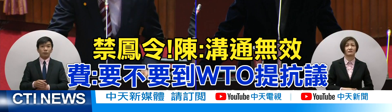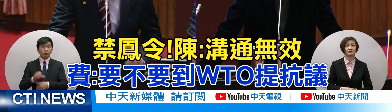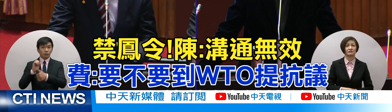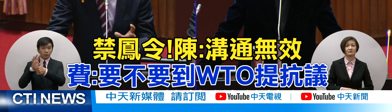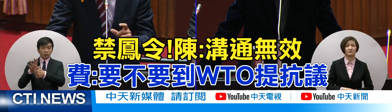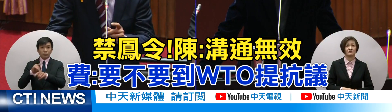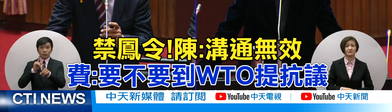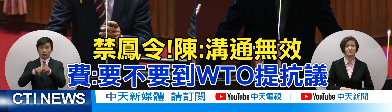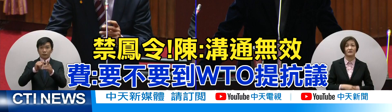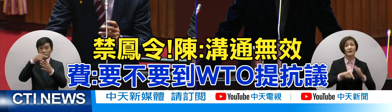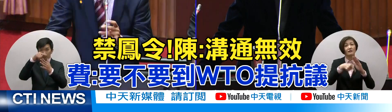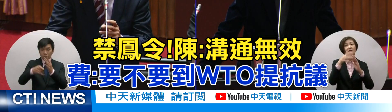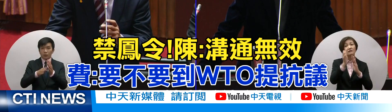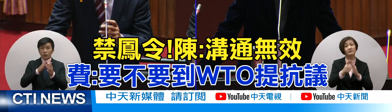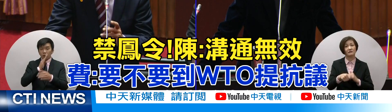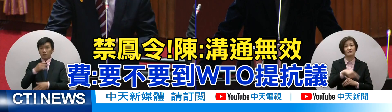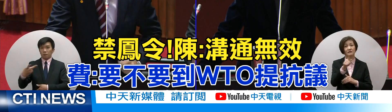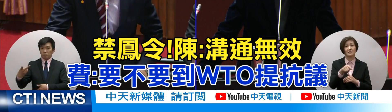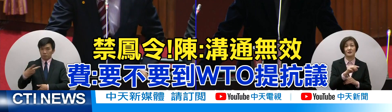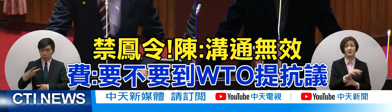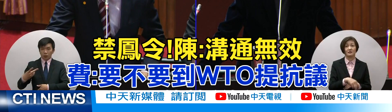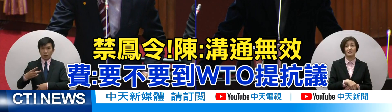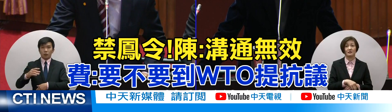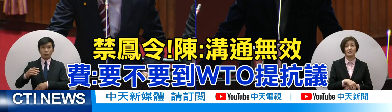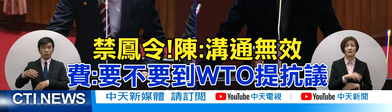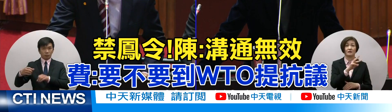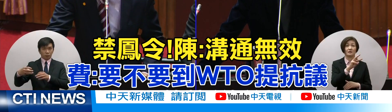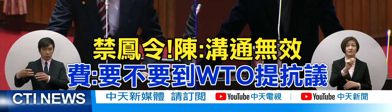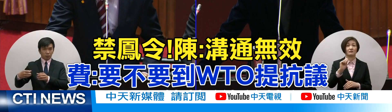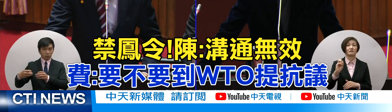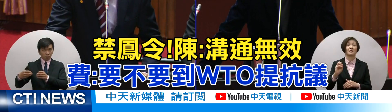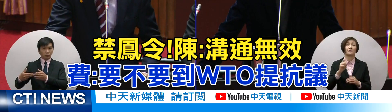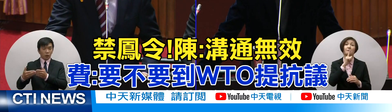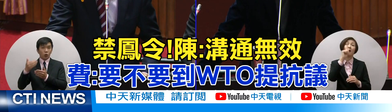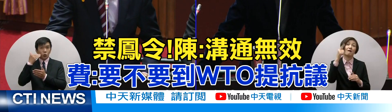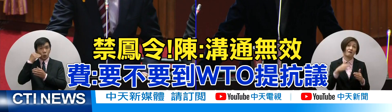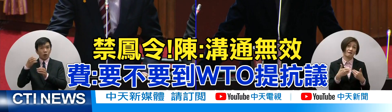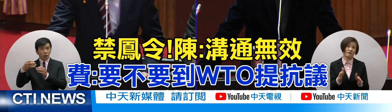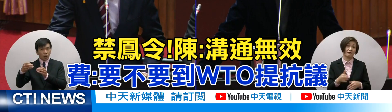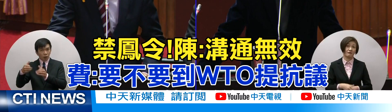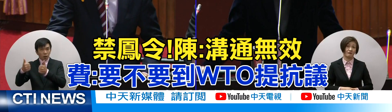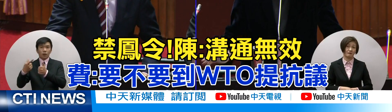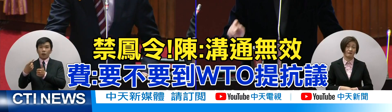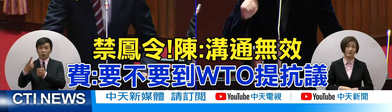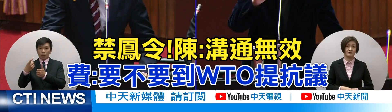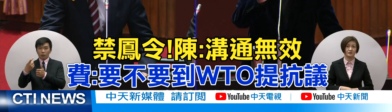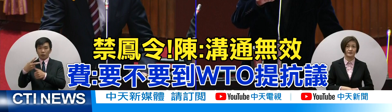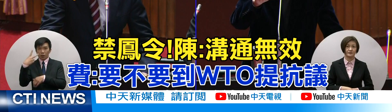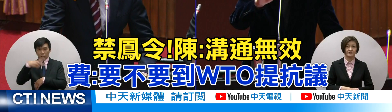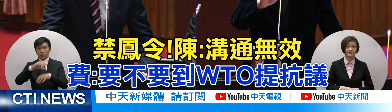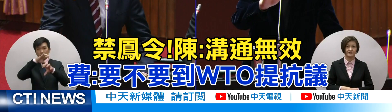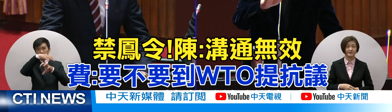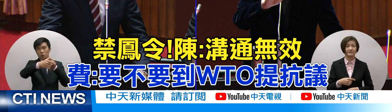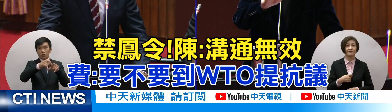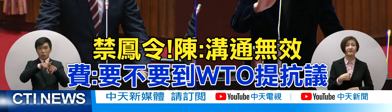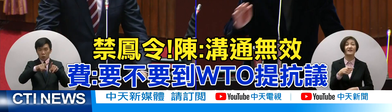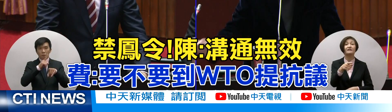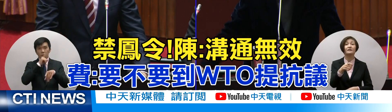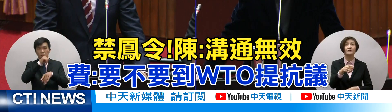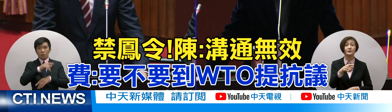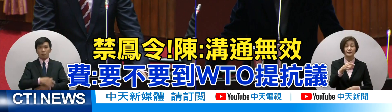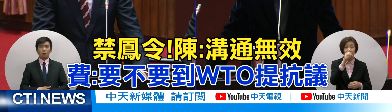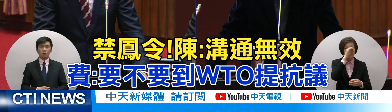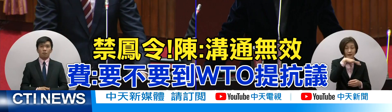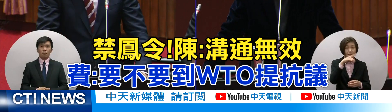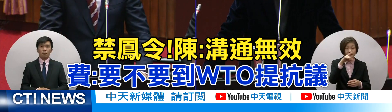照程序都是两国要先谈。 你们要不要到 WTO 去告？ 谈不拢的时候，那才会考虑到多边的。 麻烦你哈，